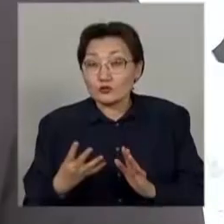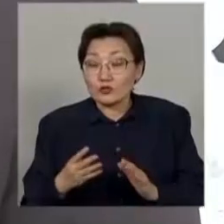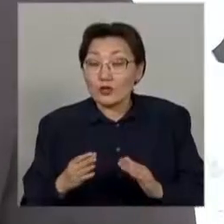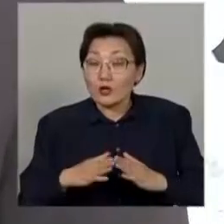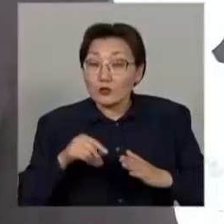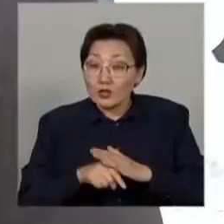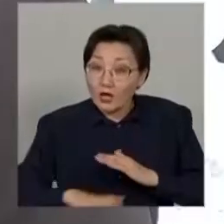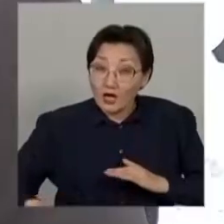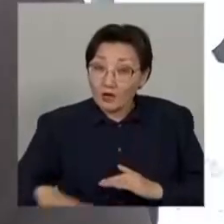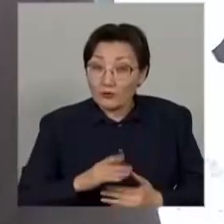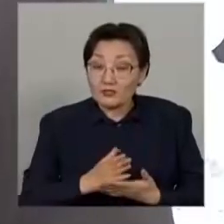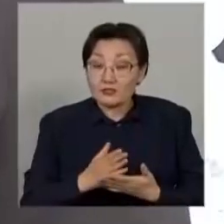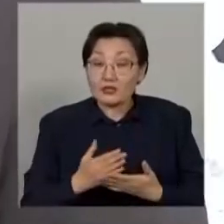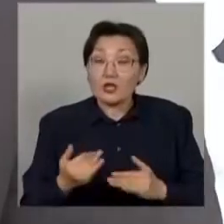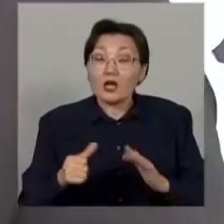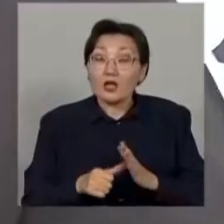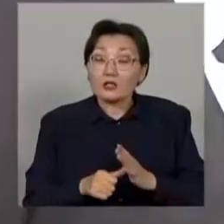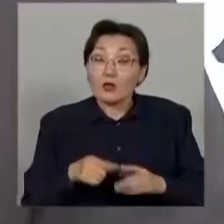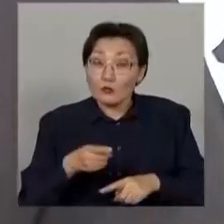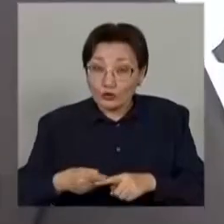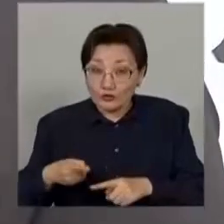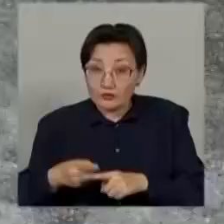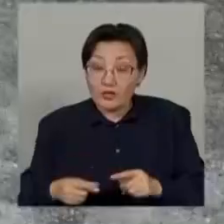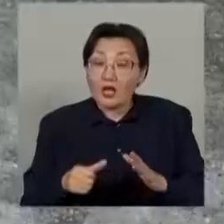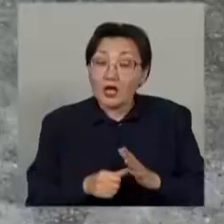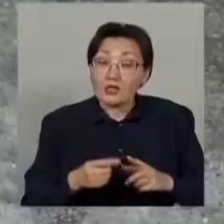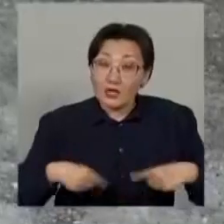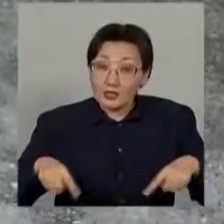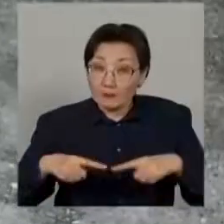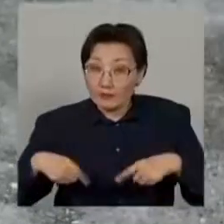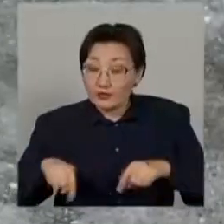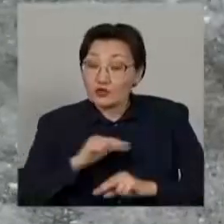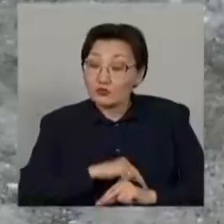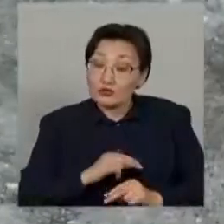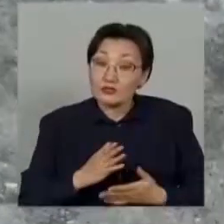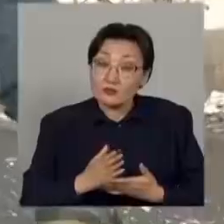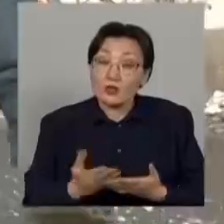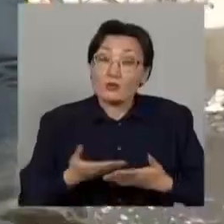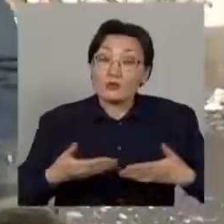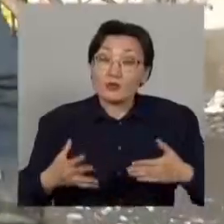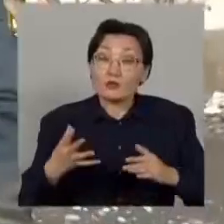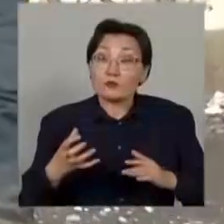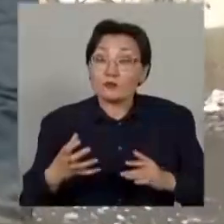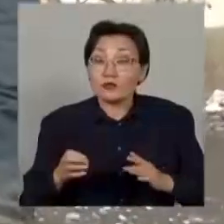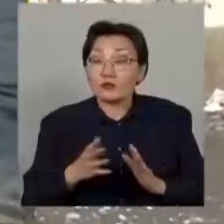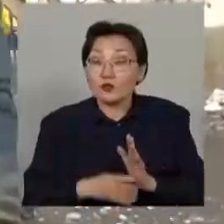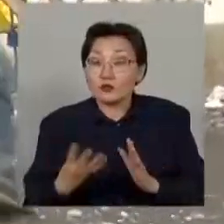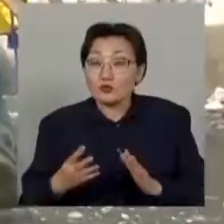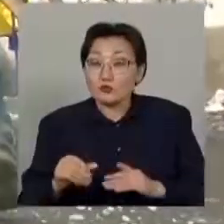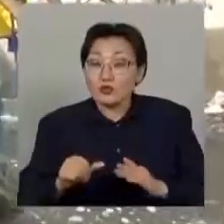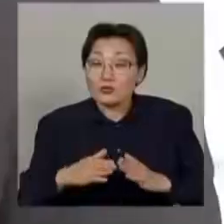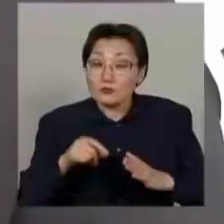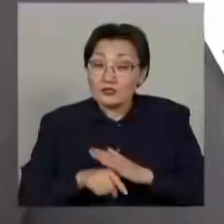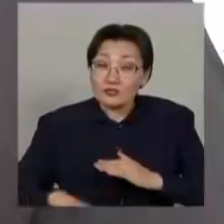Оны біз 6-ға бөліп, 6 мердігер компания бар, бізде жұмыс істеп жатыр. Бізде 594 ауланың